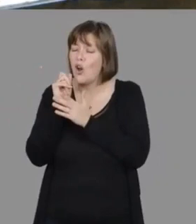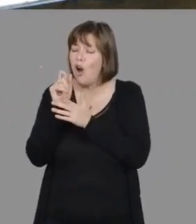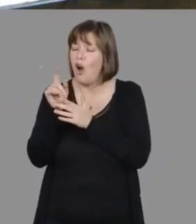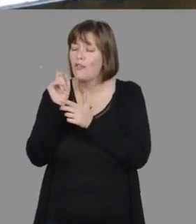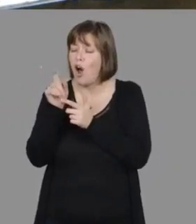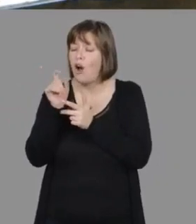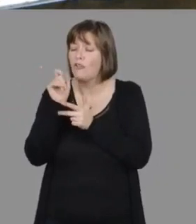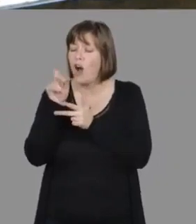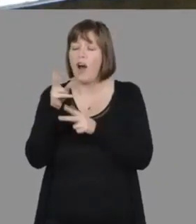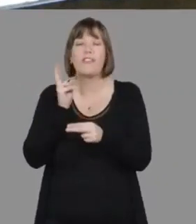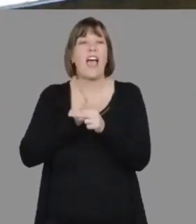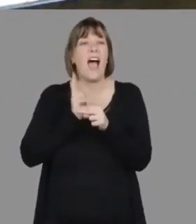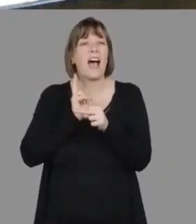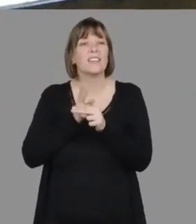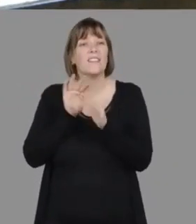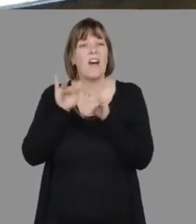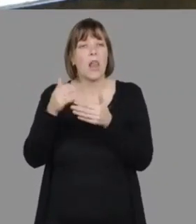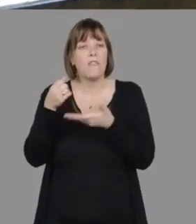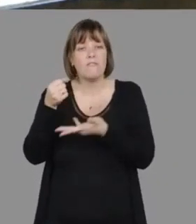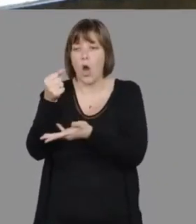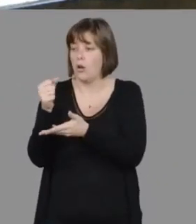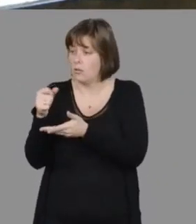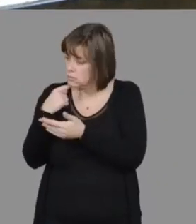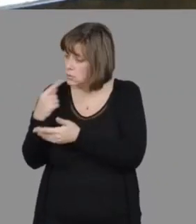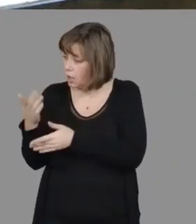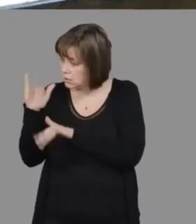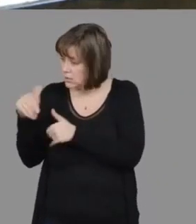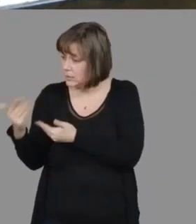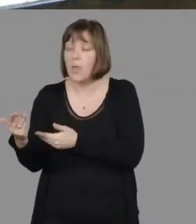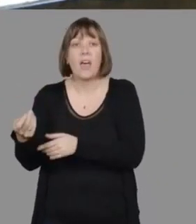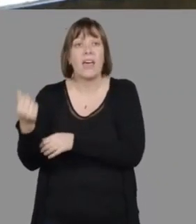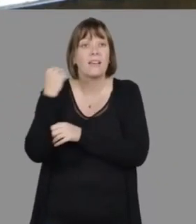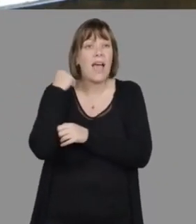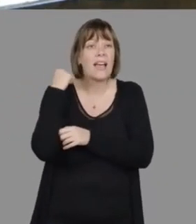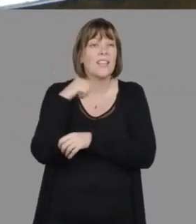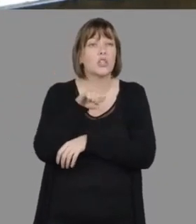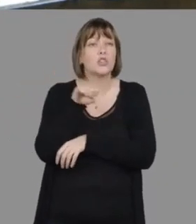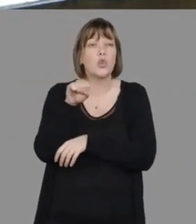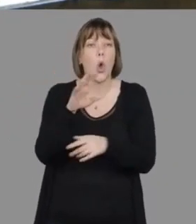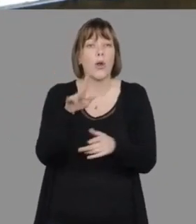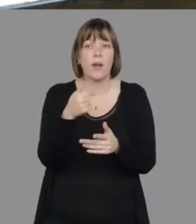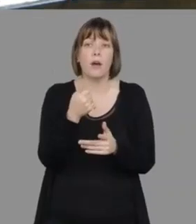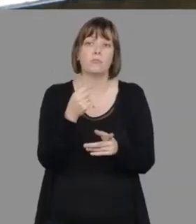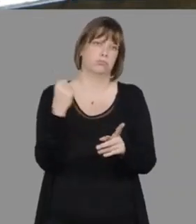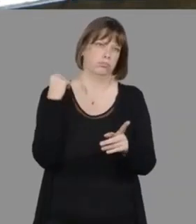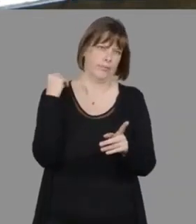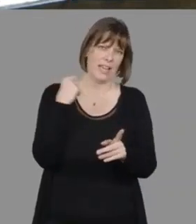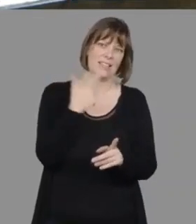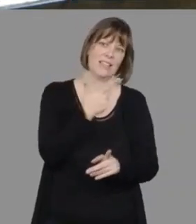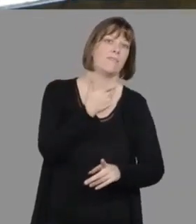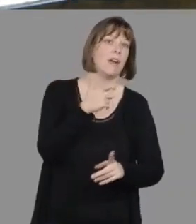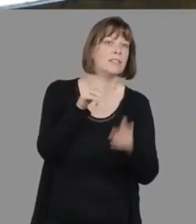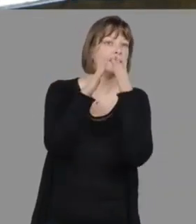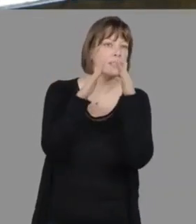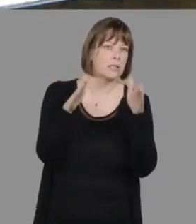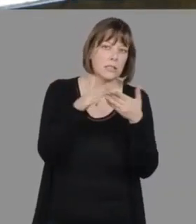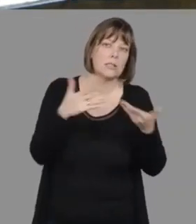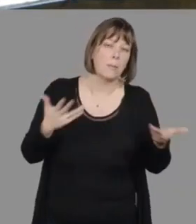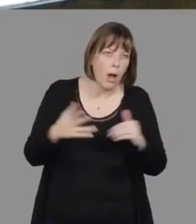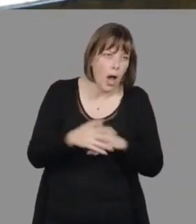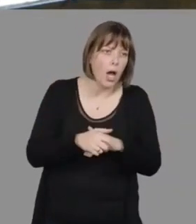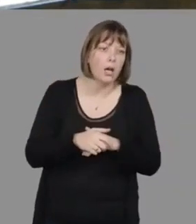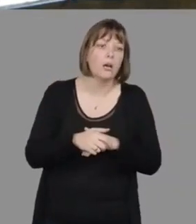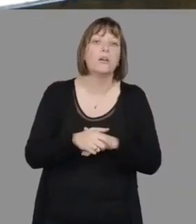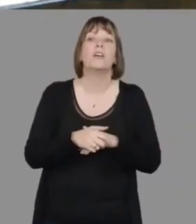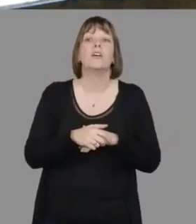angekündigten Härtefallfonds. Während erst gestern von Ministerpräsident Söder, war dann der 20.12., gell,